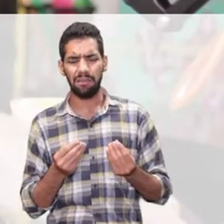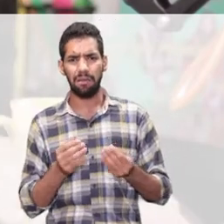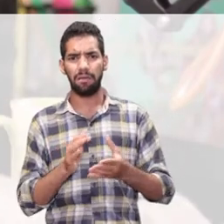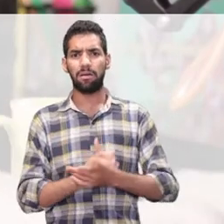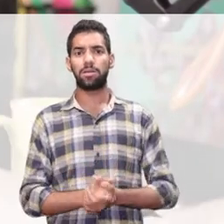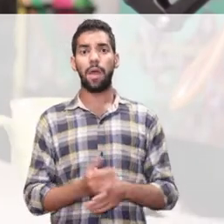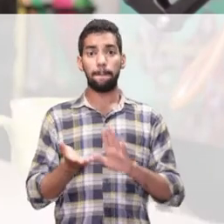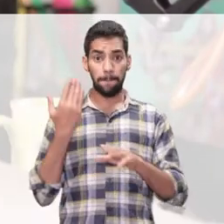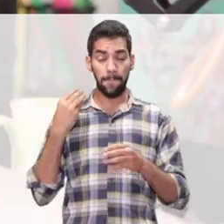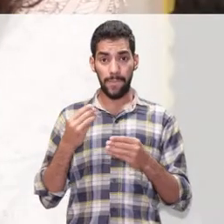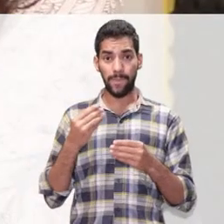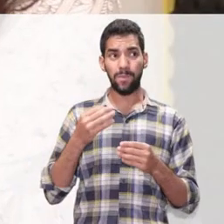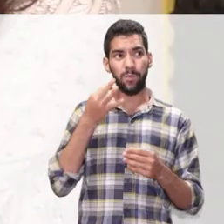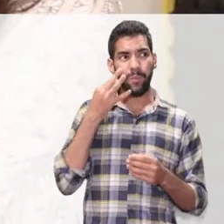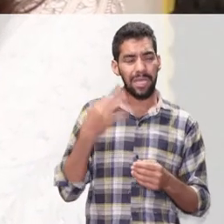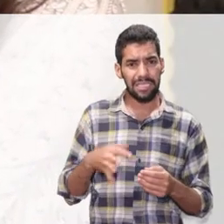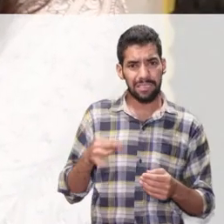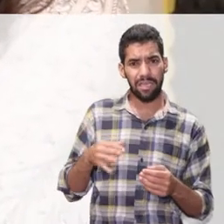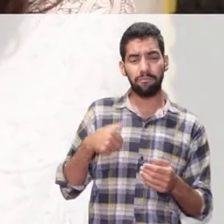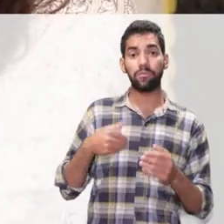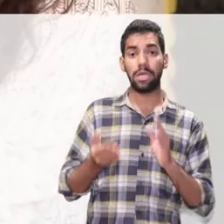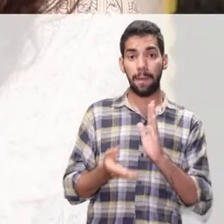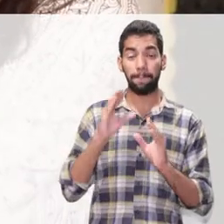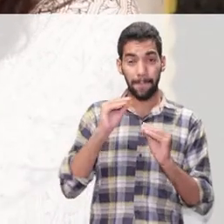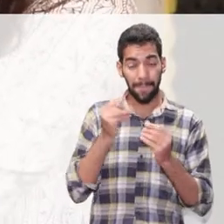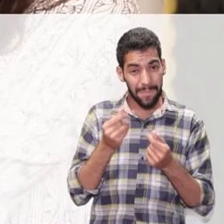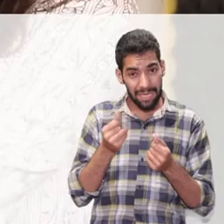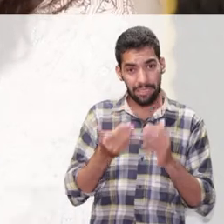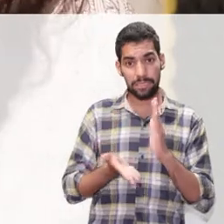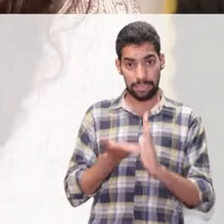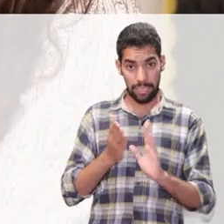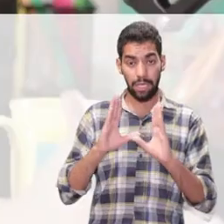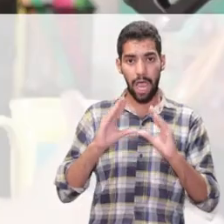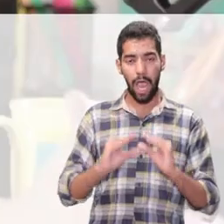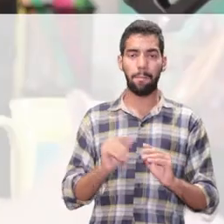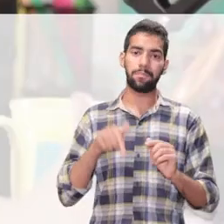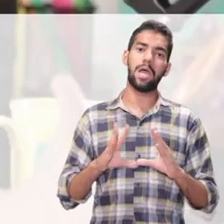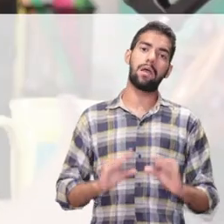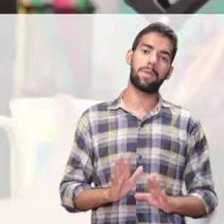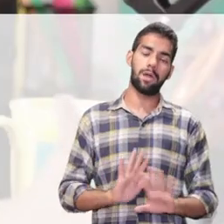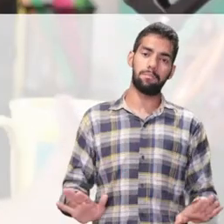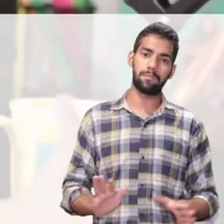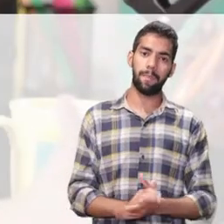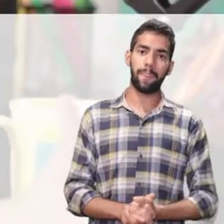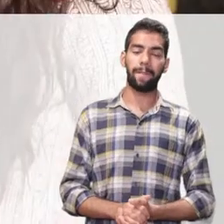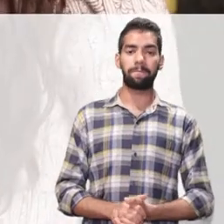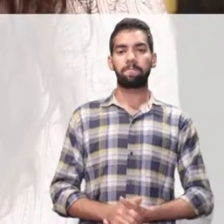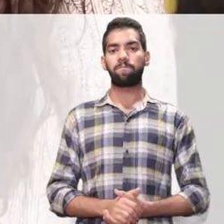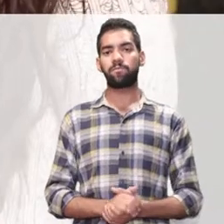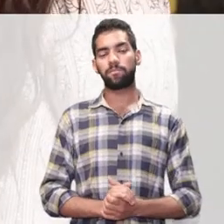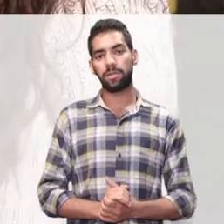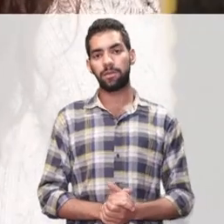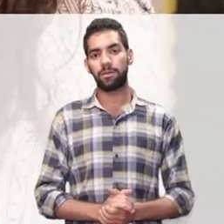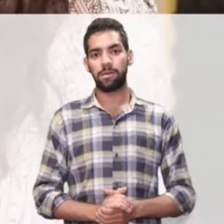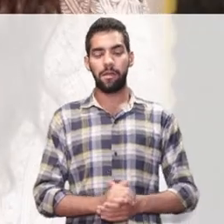जो हमको रिलेशनशिप को देनी चाहिए जी का म्यूजिक को हवाई जहाज पैकेज रेडी दाढ़ी वाले दूध वाले रिलेशंस आफ